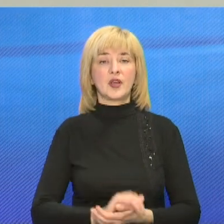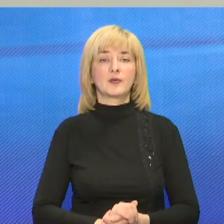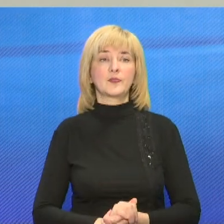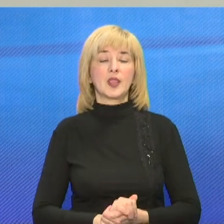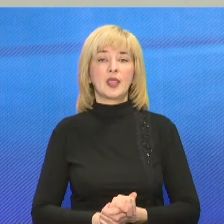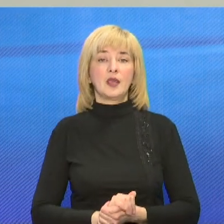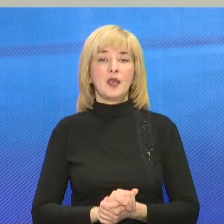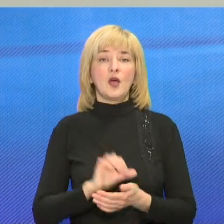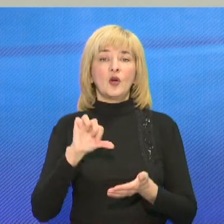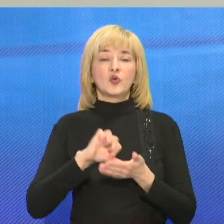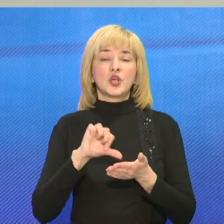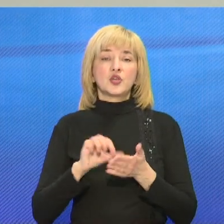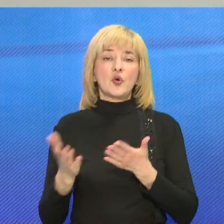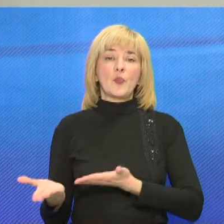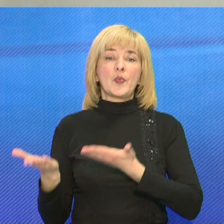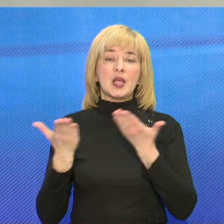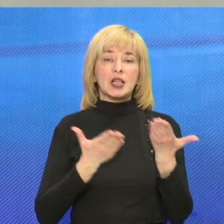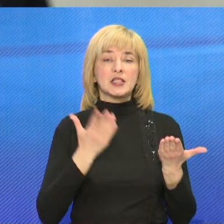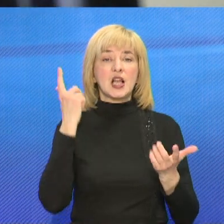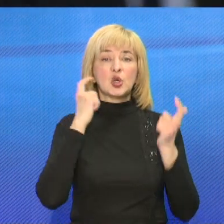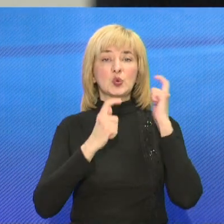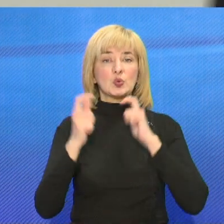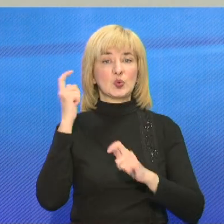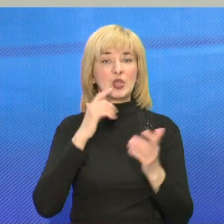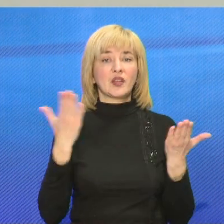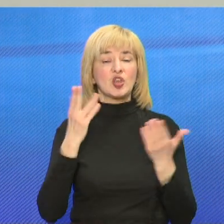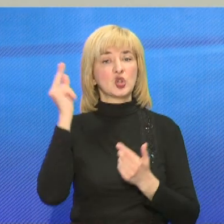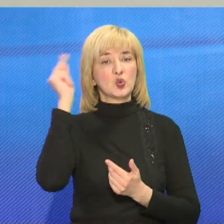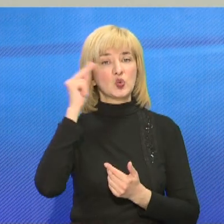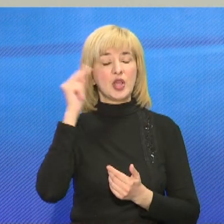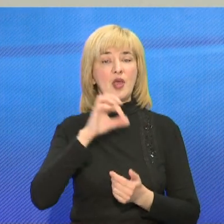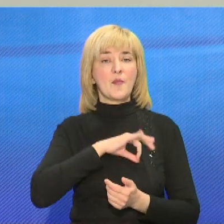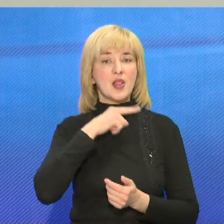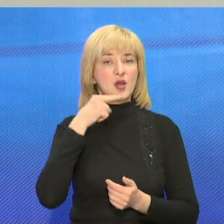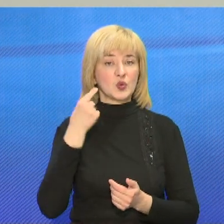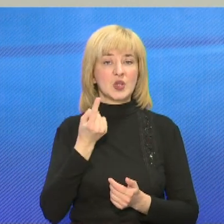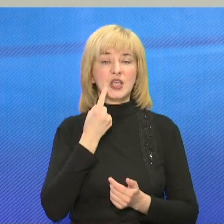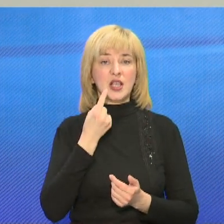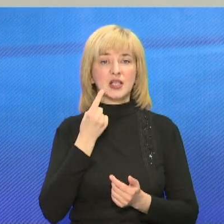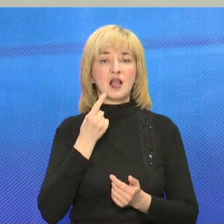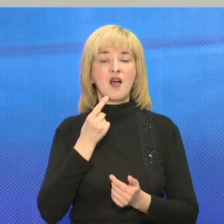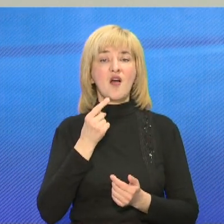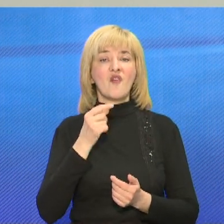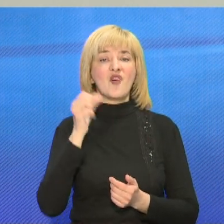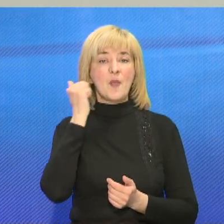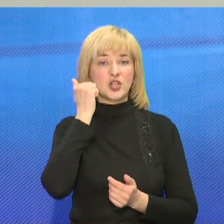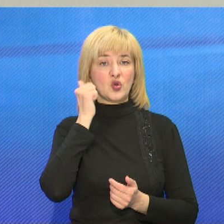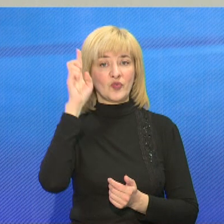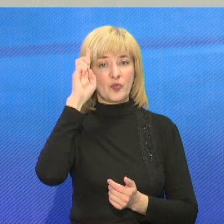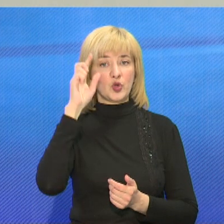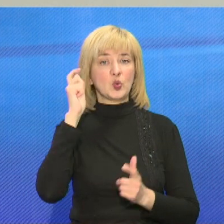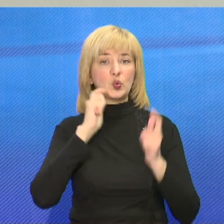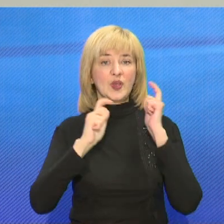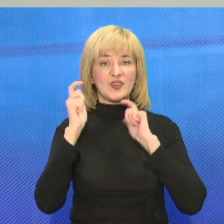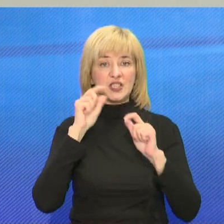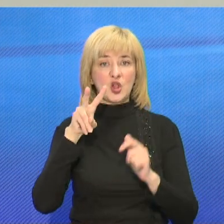участию пригласили студентов, которые изучают белорусский язык в Московском государственном университете имени Ломоносова. У нас